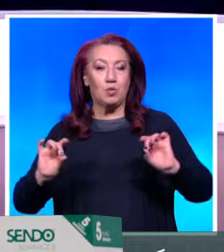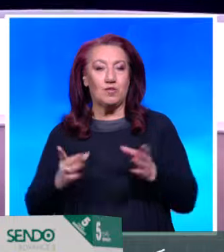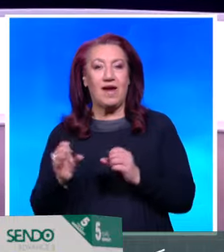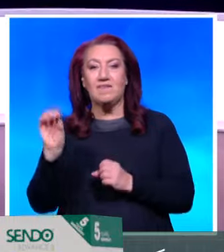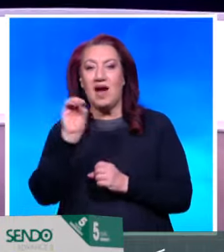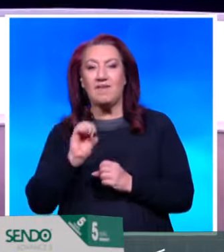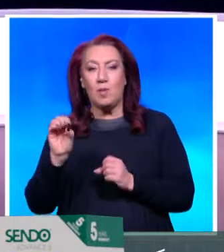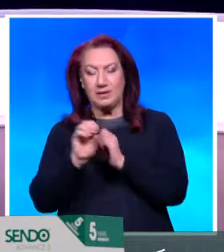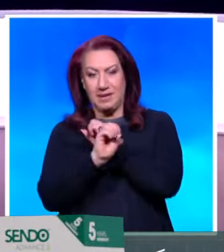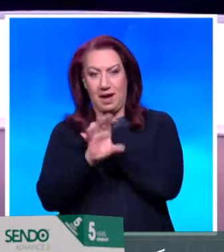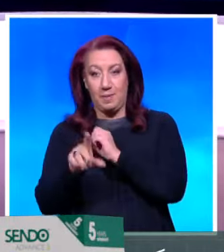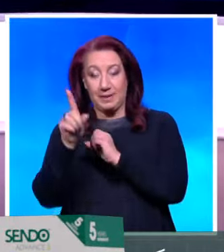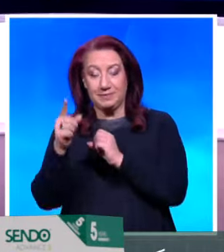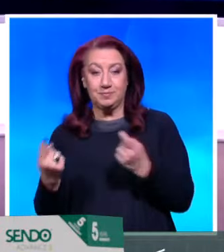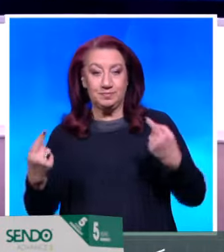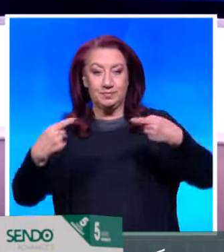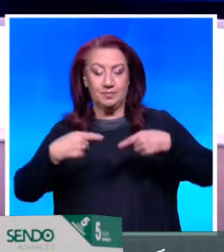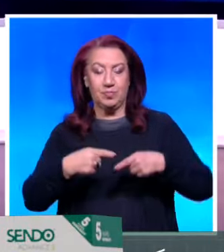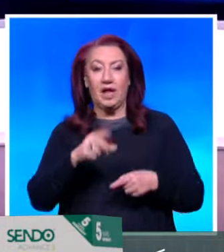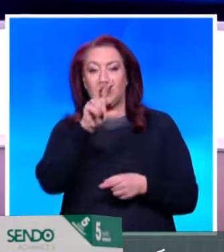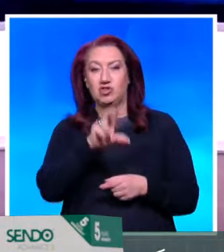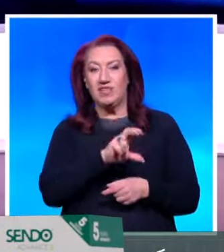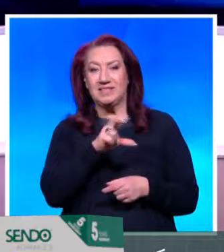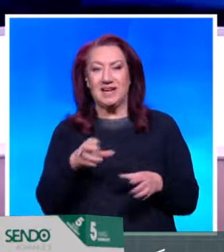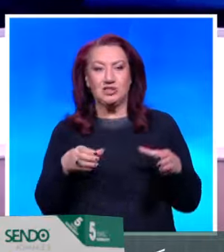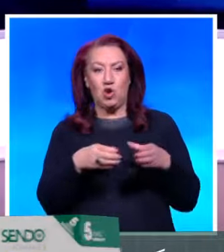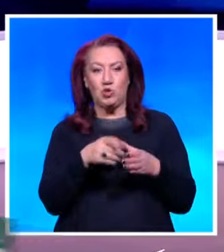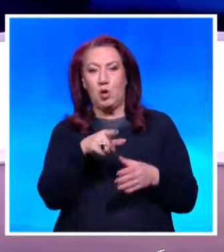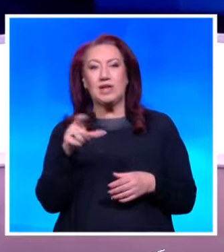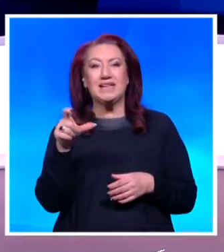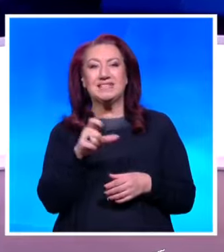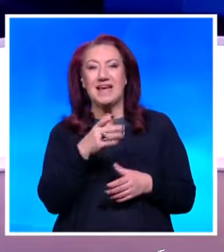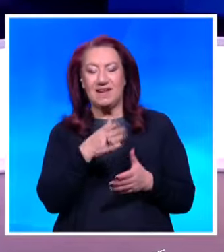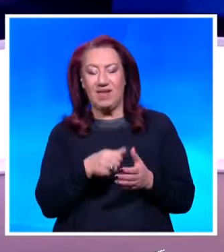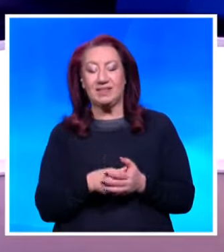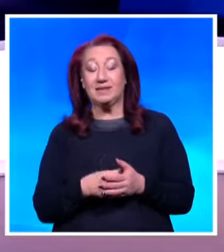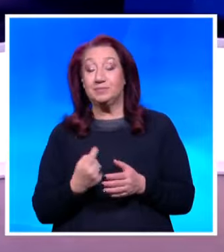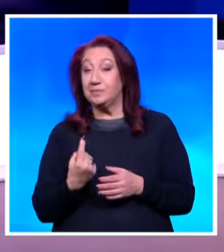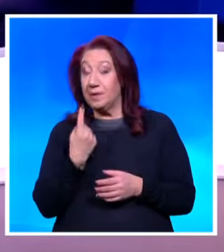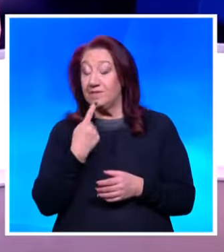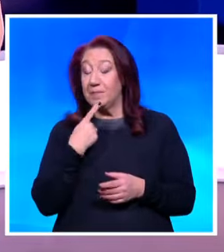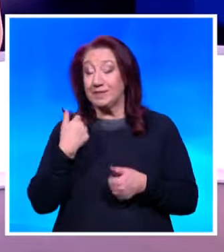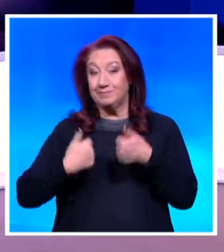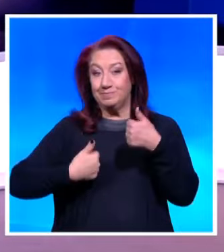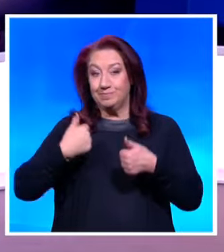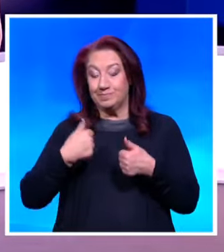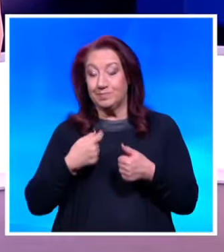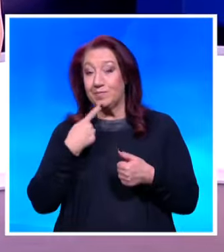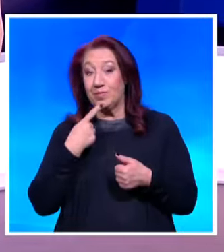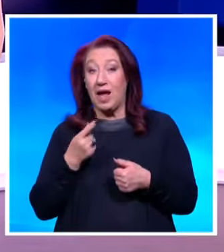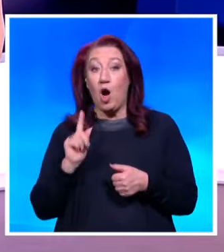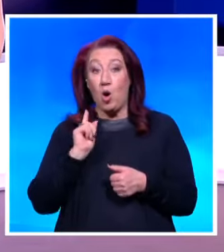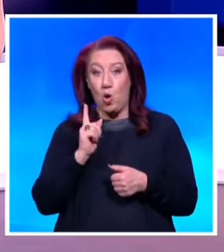Българският шампион гостува на швейцарския Сервет в първи матч от плейофите в Лигата на конференциите, а залогът е място на осми на